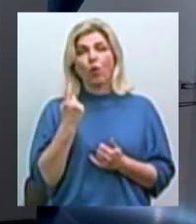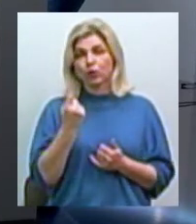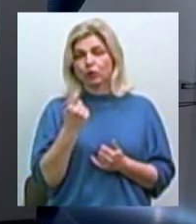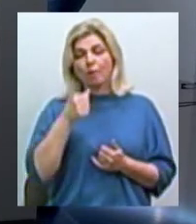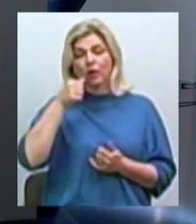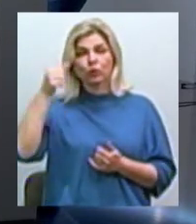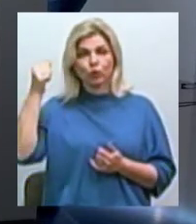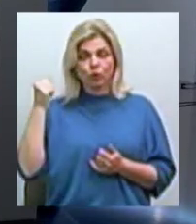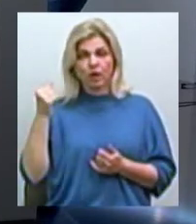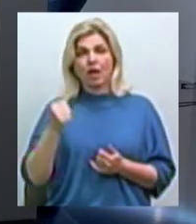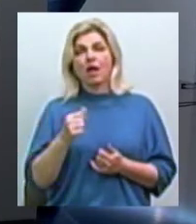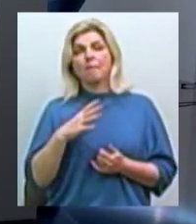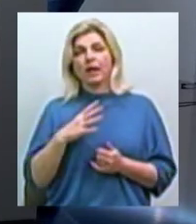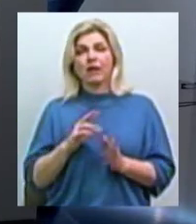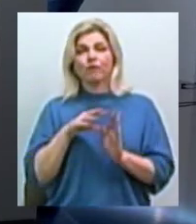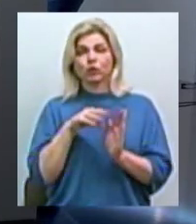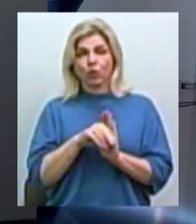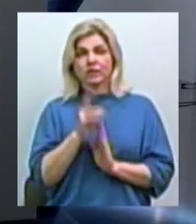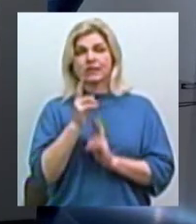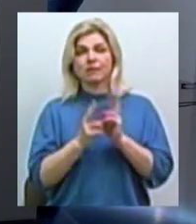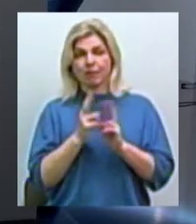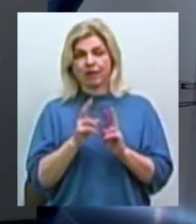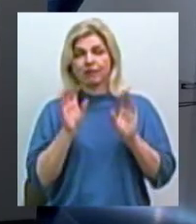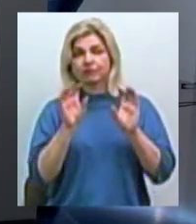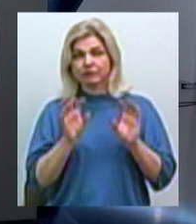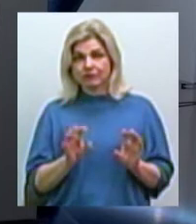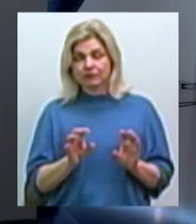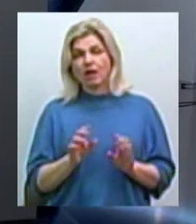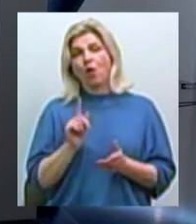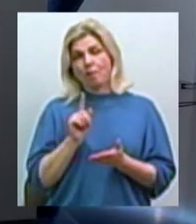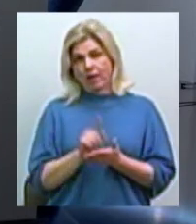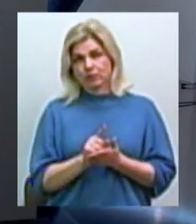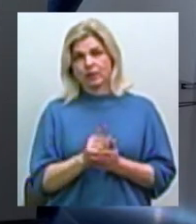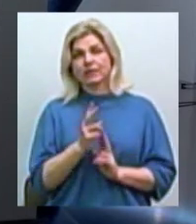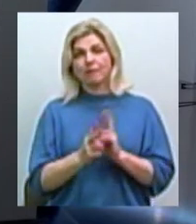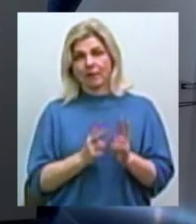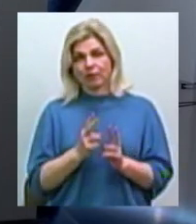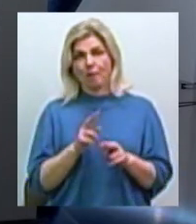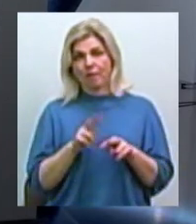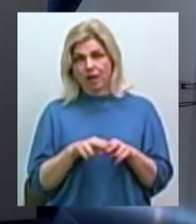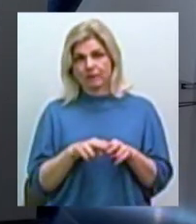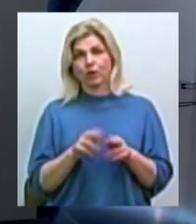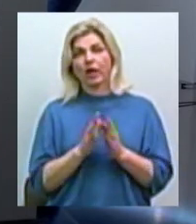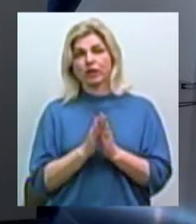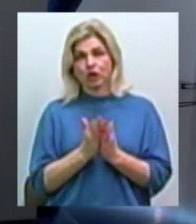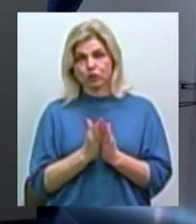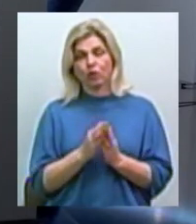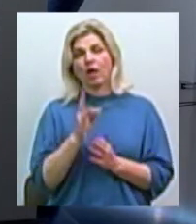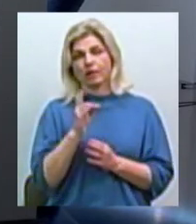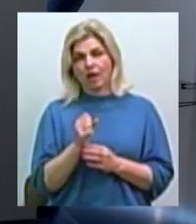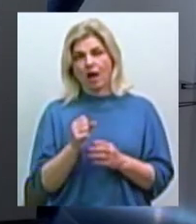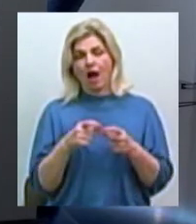року були внесені зміни до нормативно-правових актів, які зобов'язують змінювати паспорт-книжечку